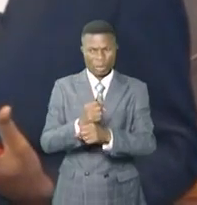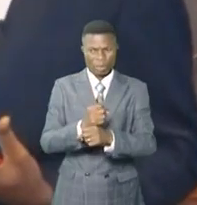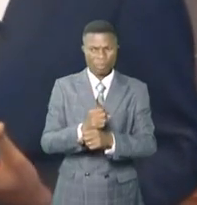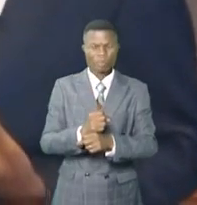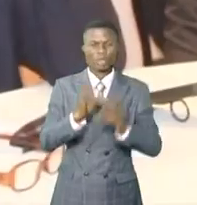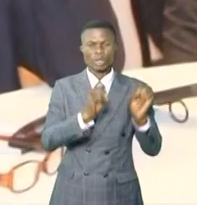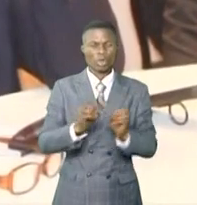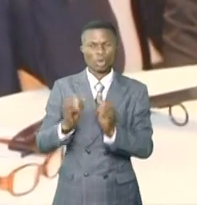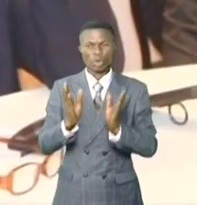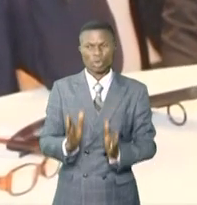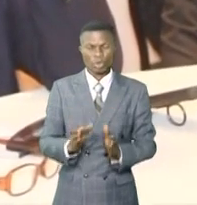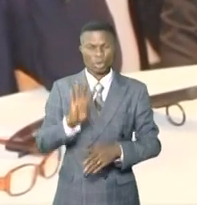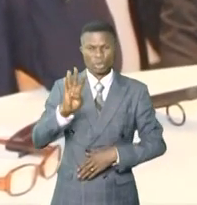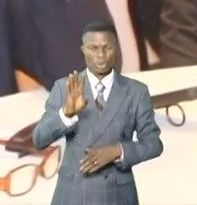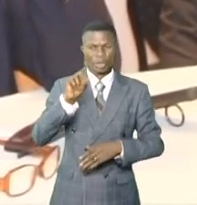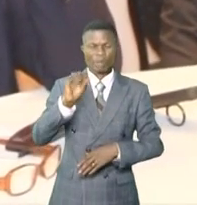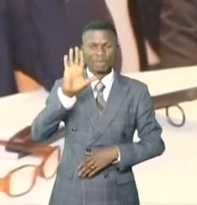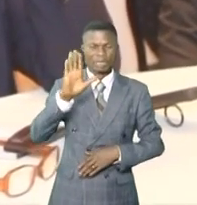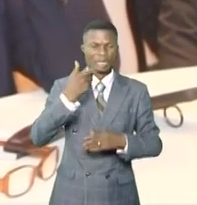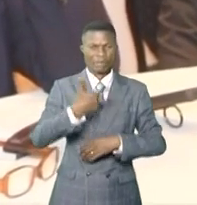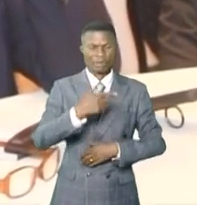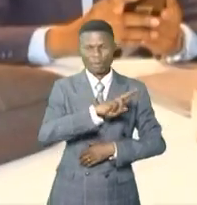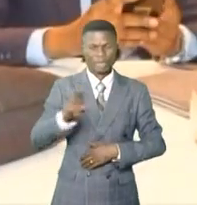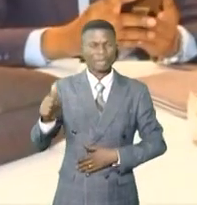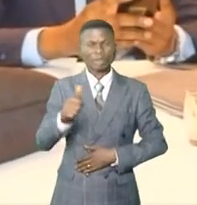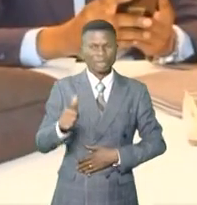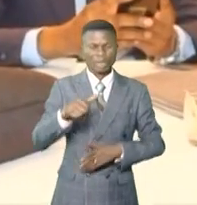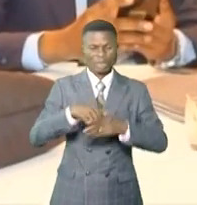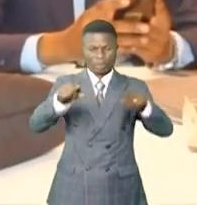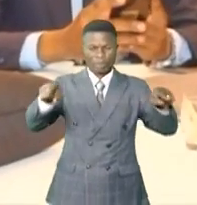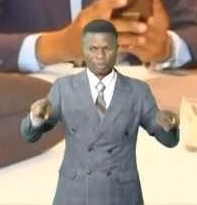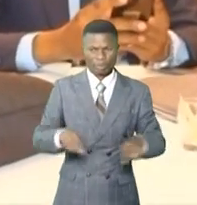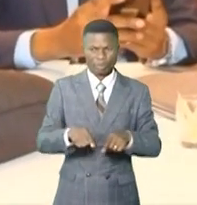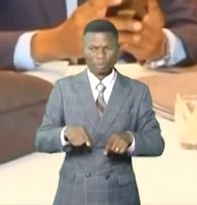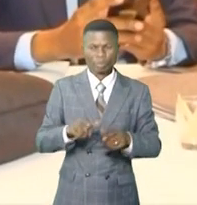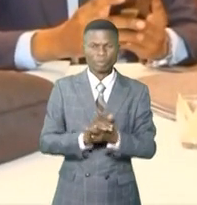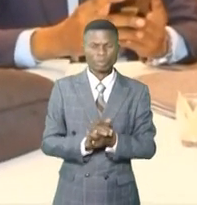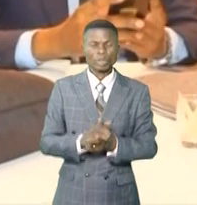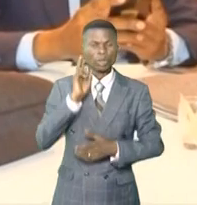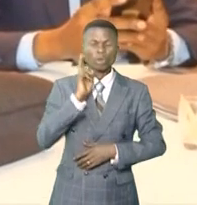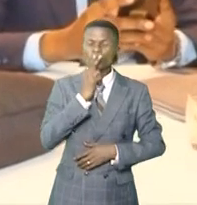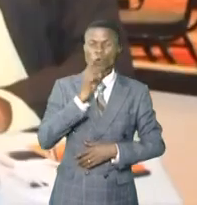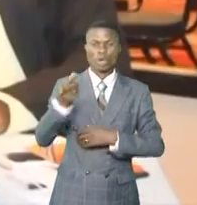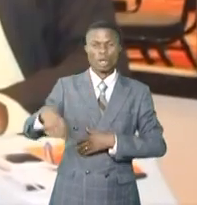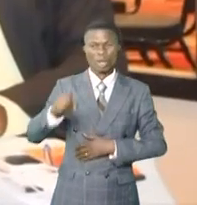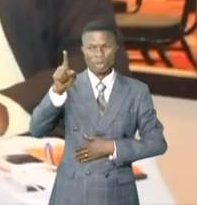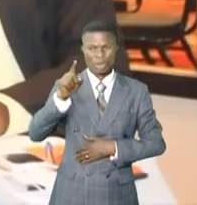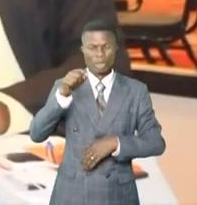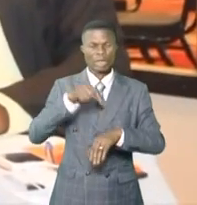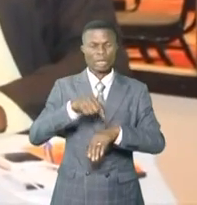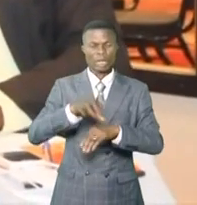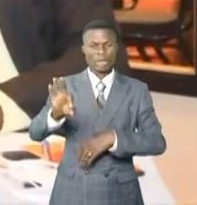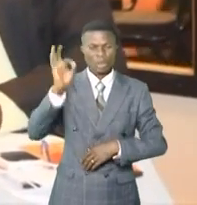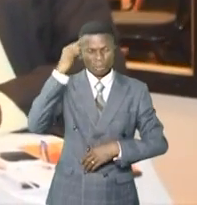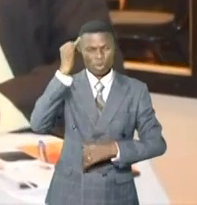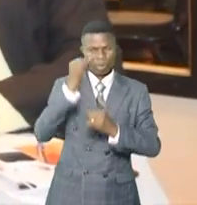et organisationnelles. Et c'est jeudi 25 février 2021 dans la salle Suzanne de Sultani Hotel à Gombe. La date a été choisie pour